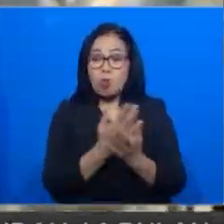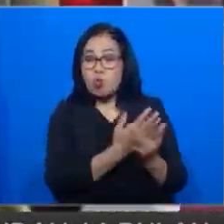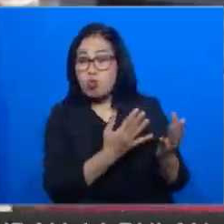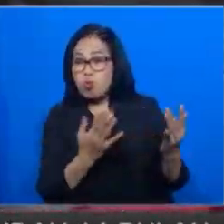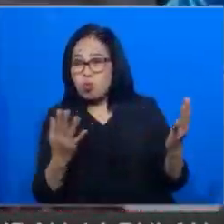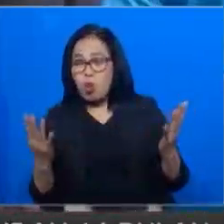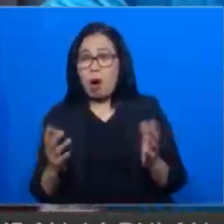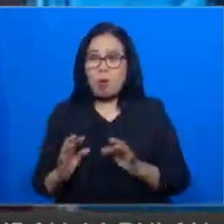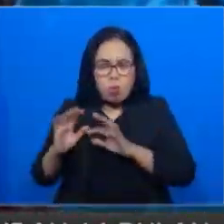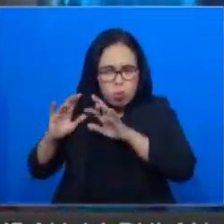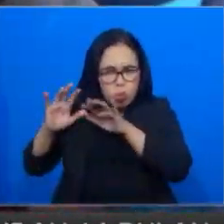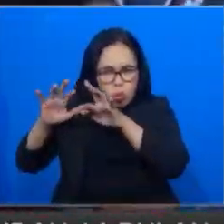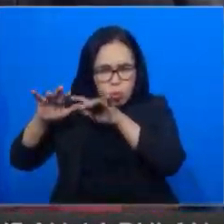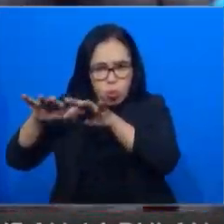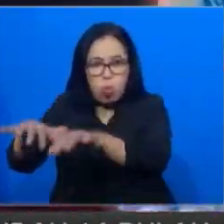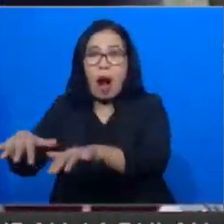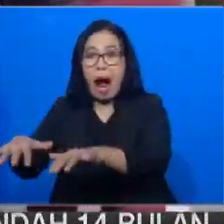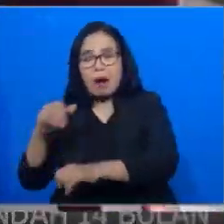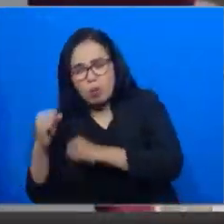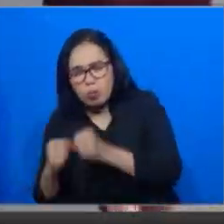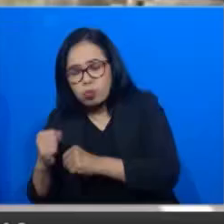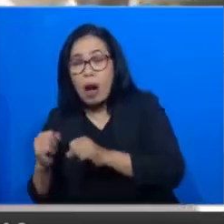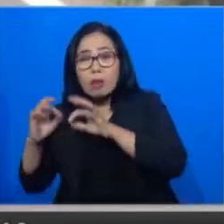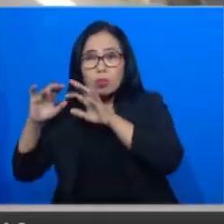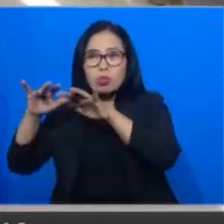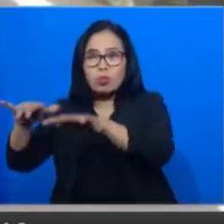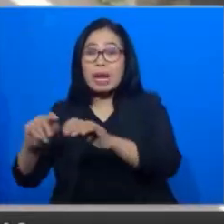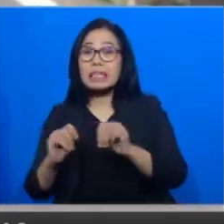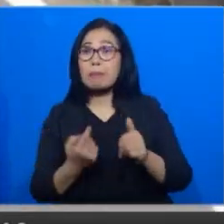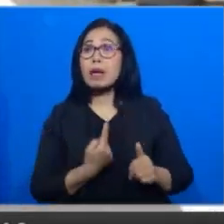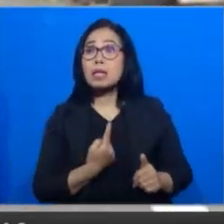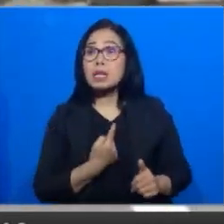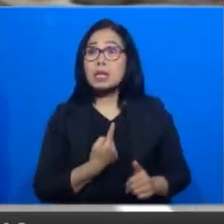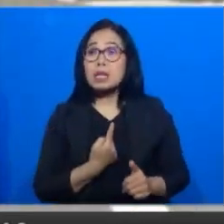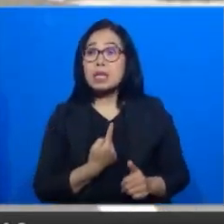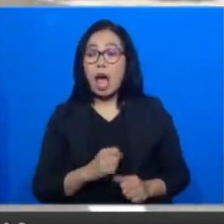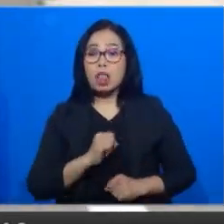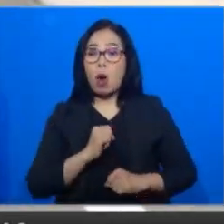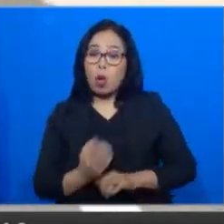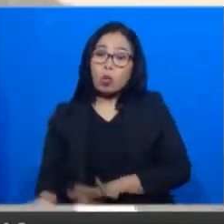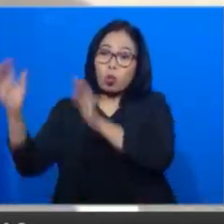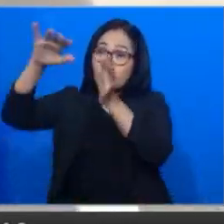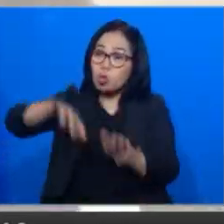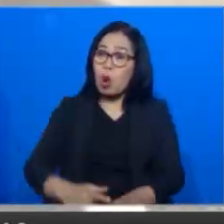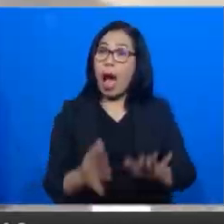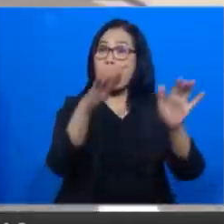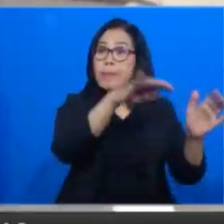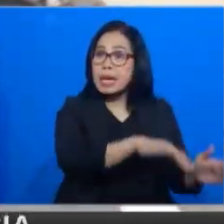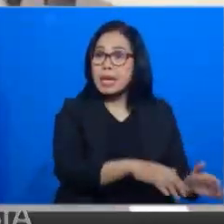disabilitas, lansia hingga anak-anak berlari menyelamatkan diri dari ancaman gelombang tsunami menuju lokasi yang lebih